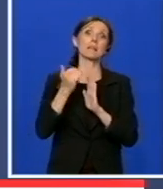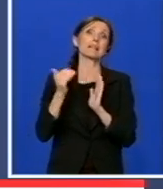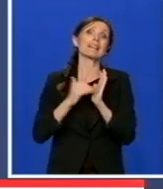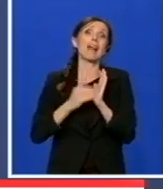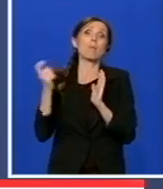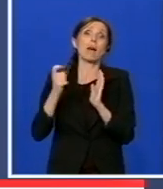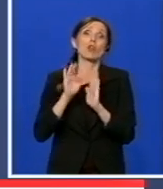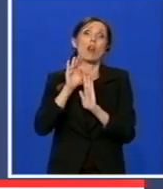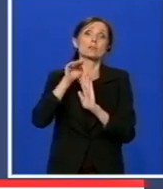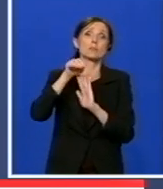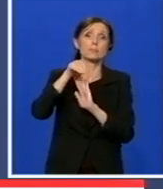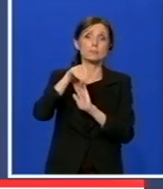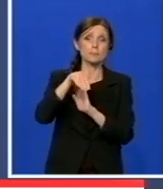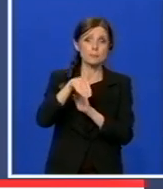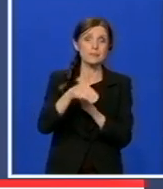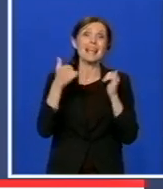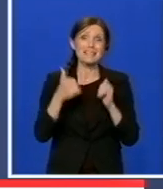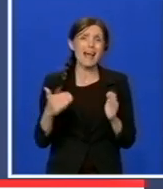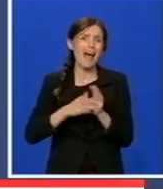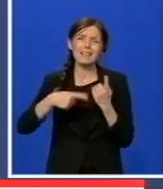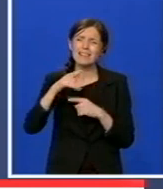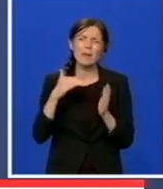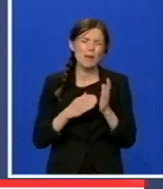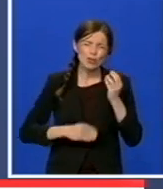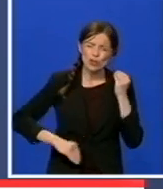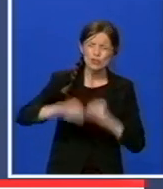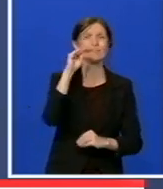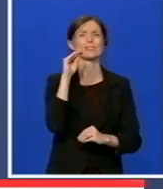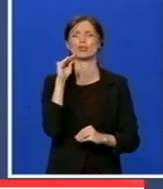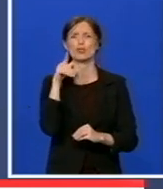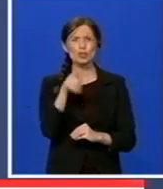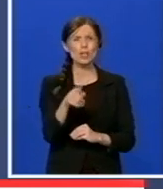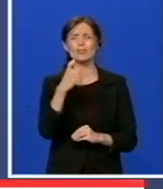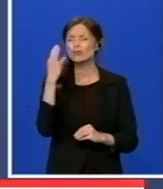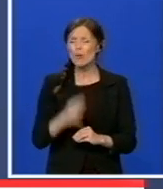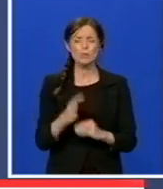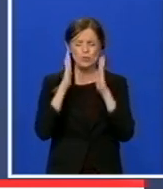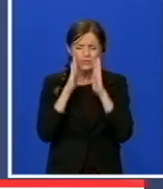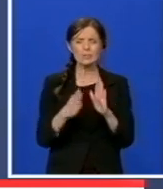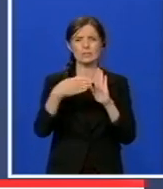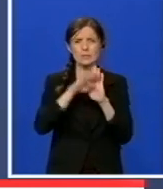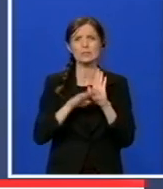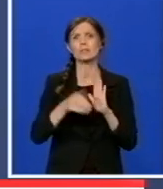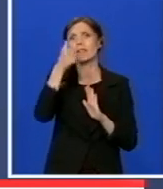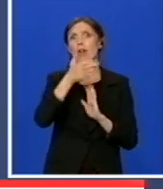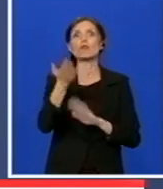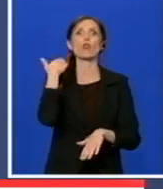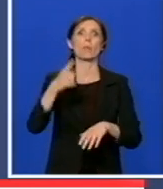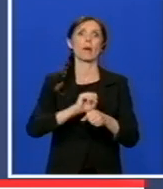budemo najažurniji, najodgovorniji i da damo sve od sebe da se ova epidemija što pre